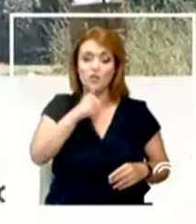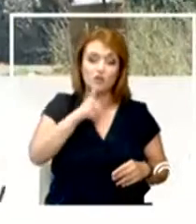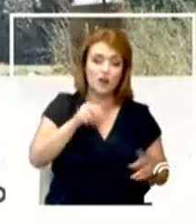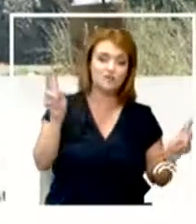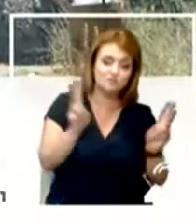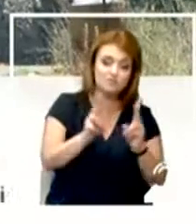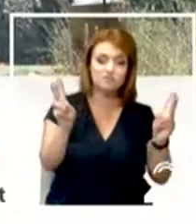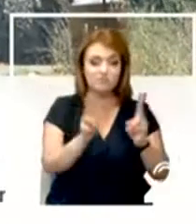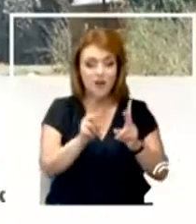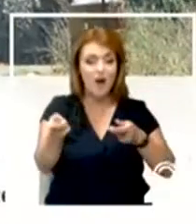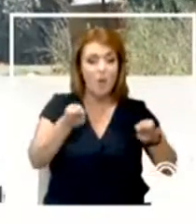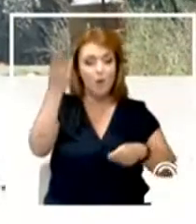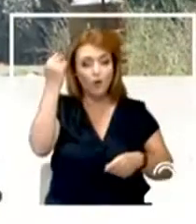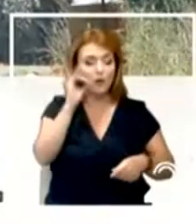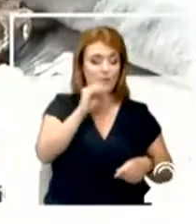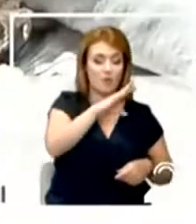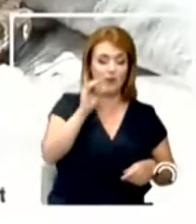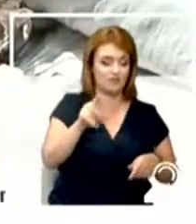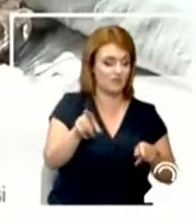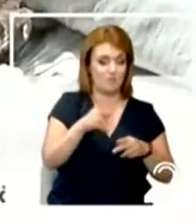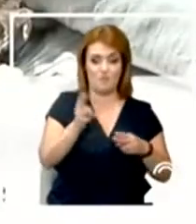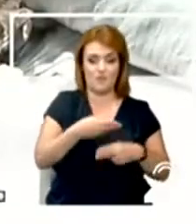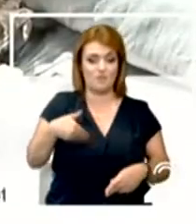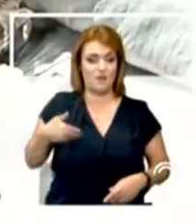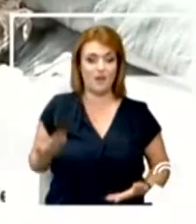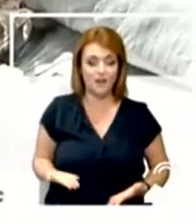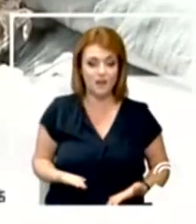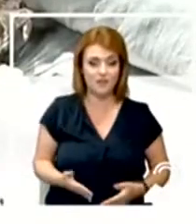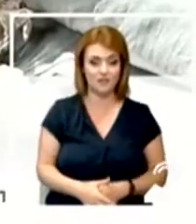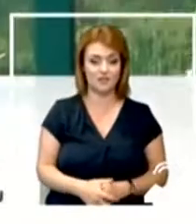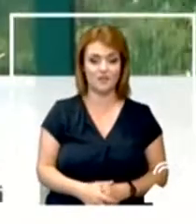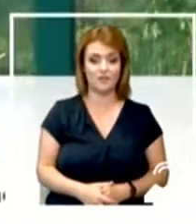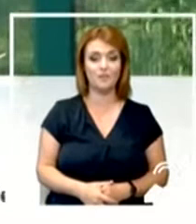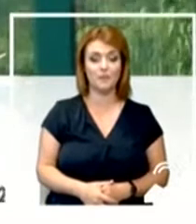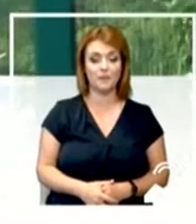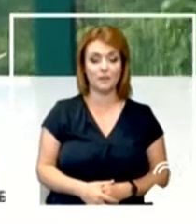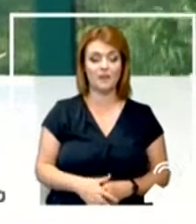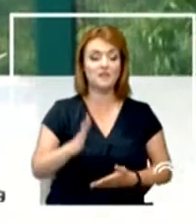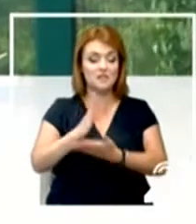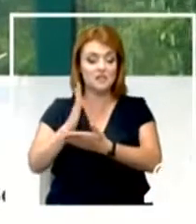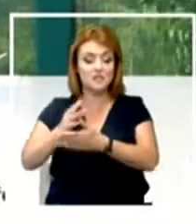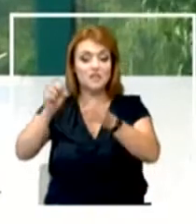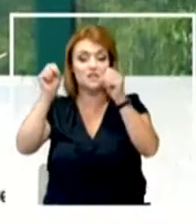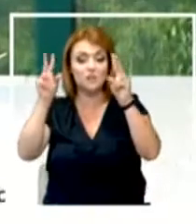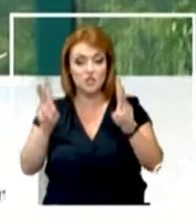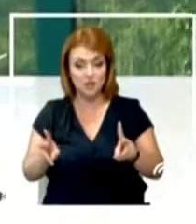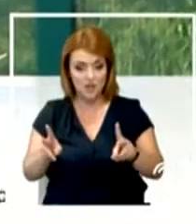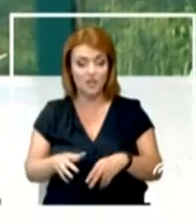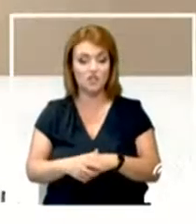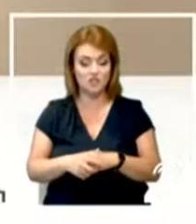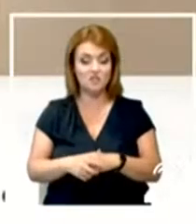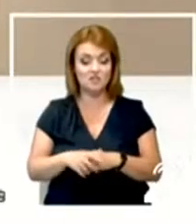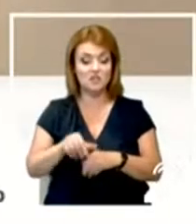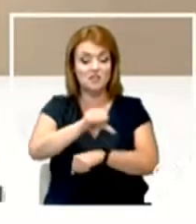părți, Ucraina și Rusia, se află în război. Experții internaționali au soluții care ar reintegra într-un final